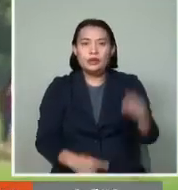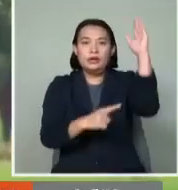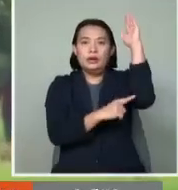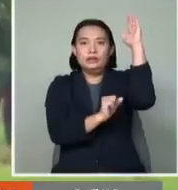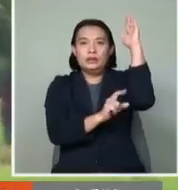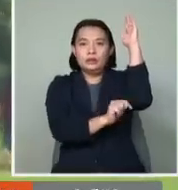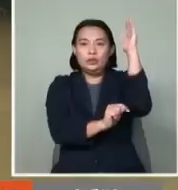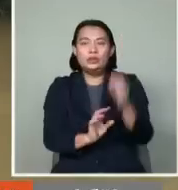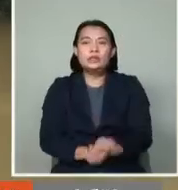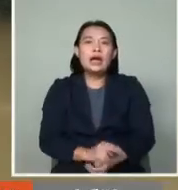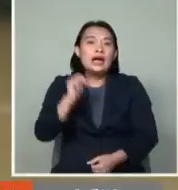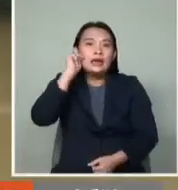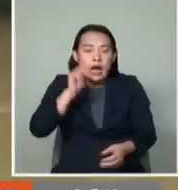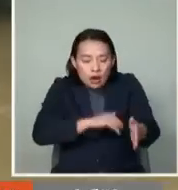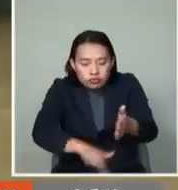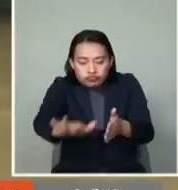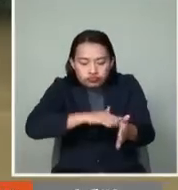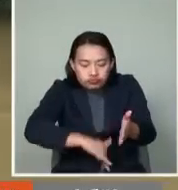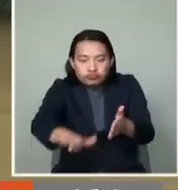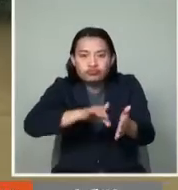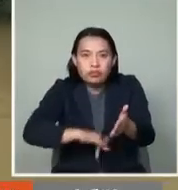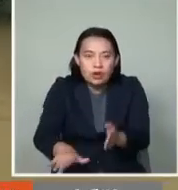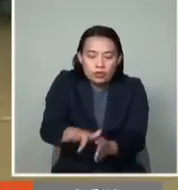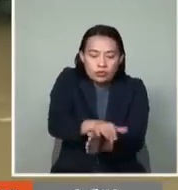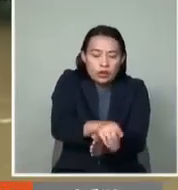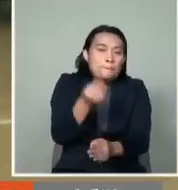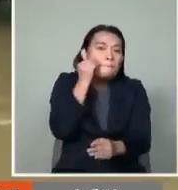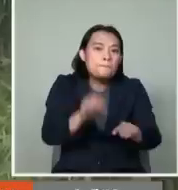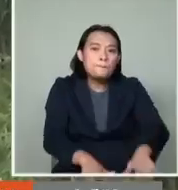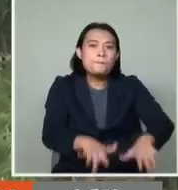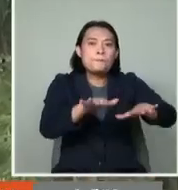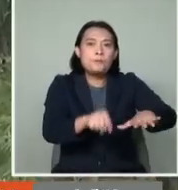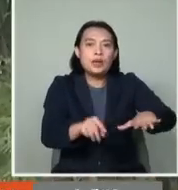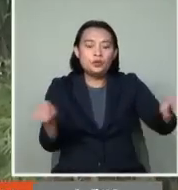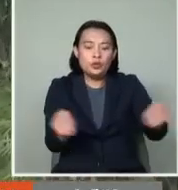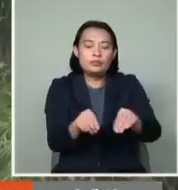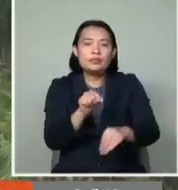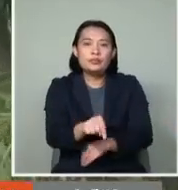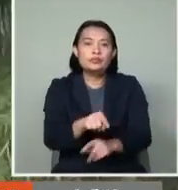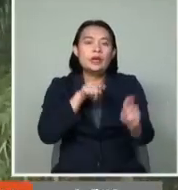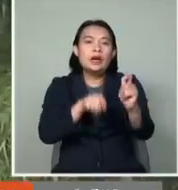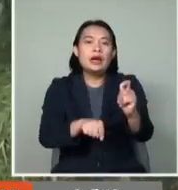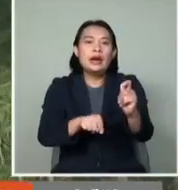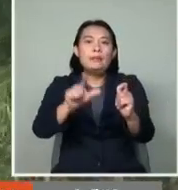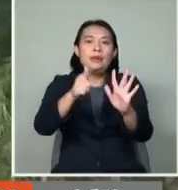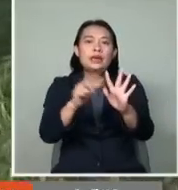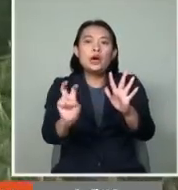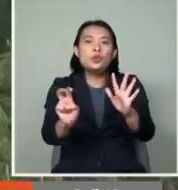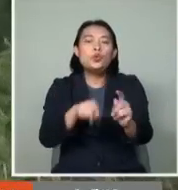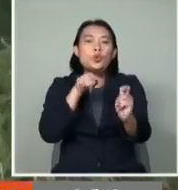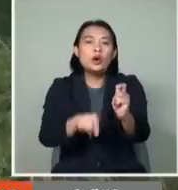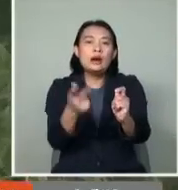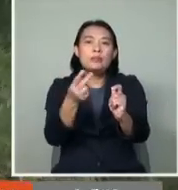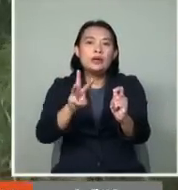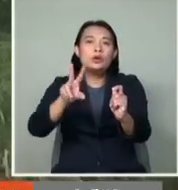ลน้ำในลำคลองยังคงไหลแรงบางจุดล้นตลิ่งเข้าท่วมบ้านเรือนที่ปลูกสร้างริมคลองในพื้นที่อำเภอละงูและอำเภอขวนโดน